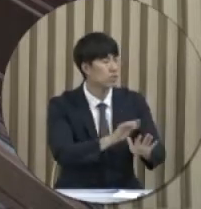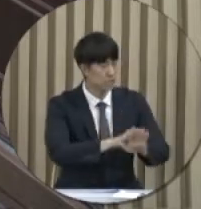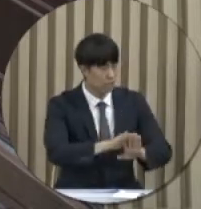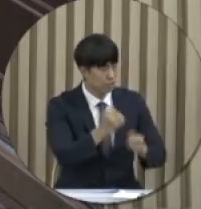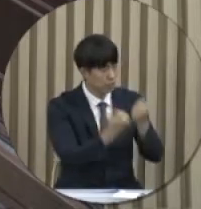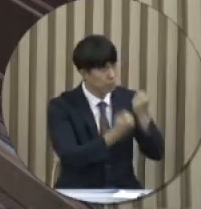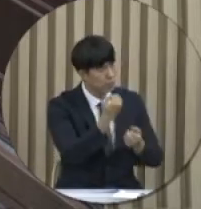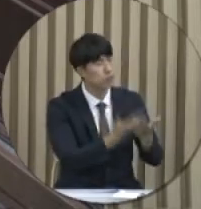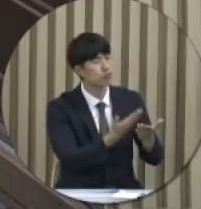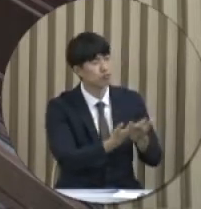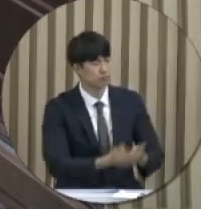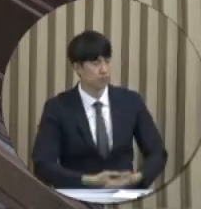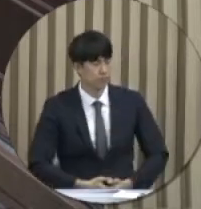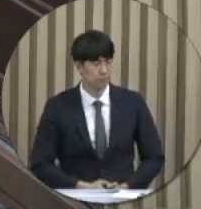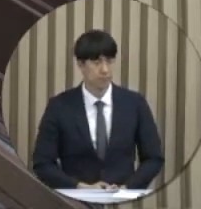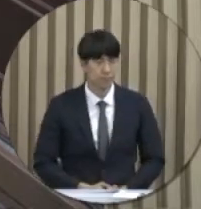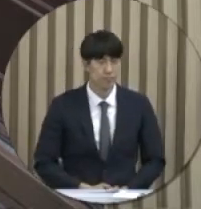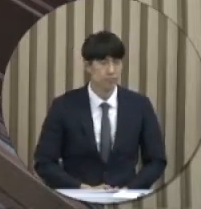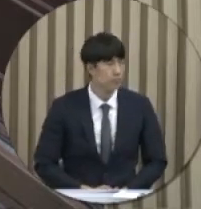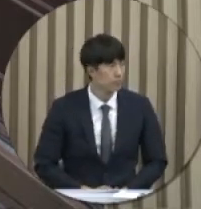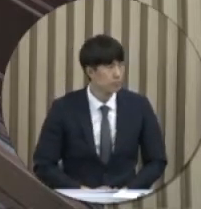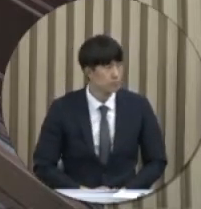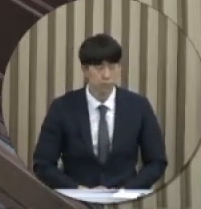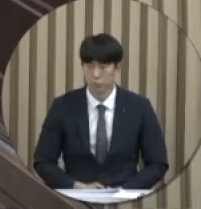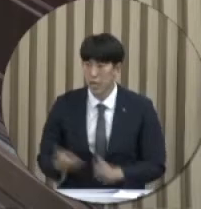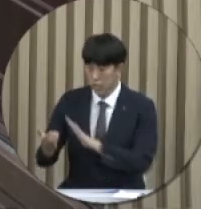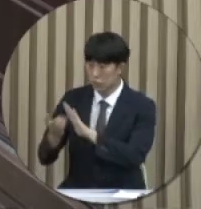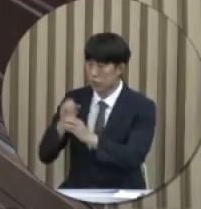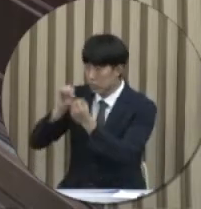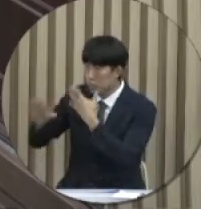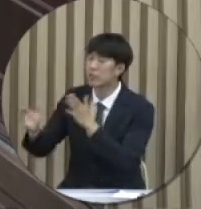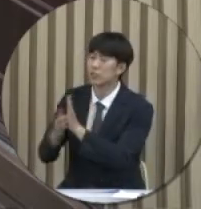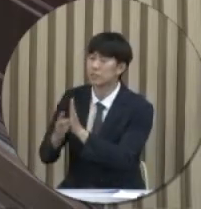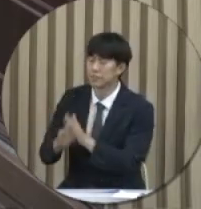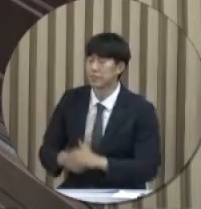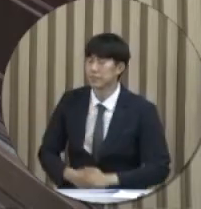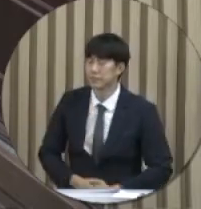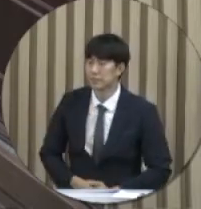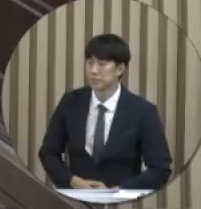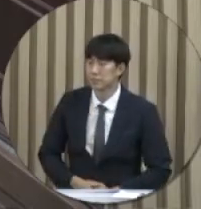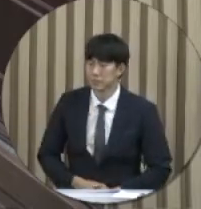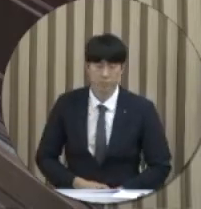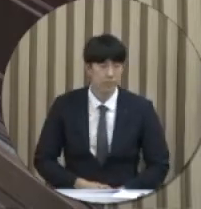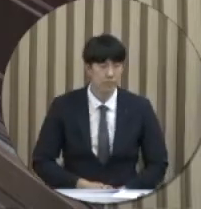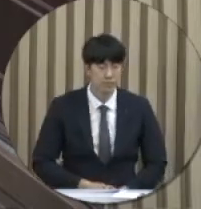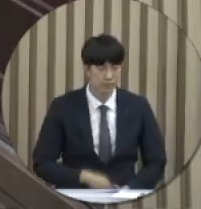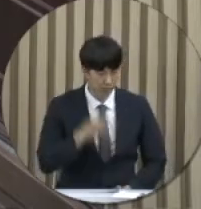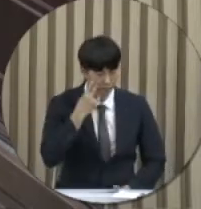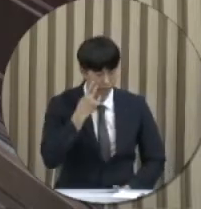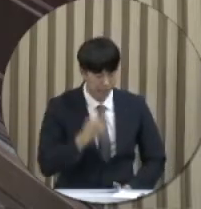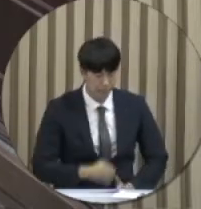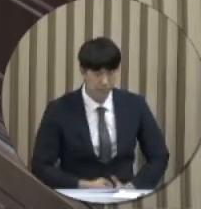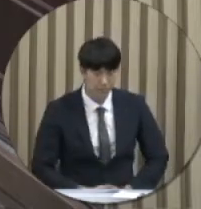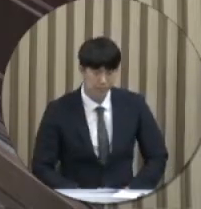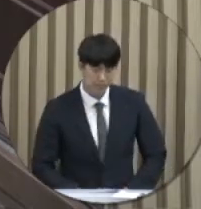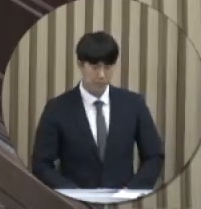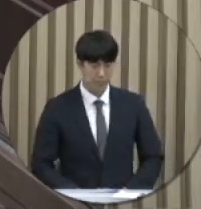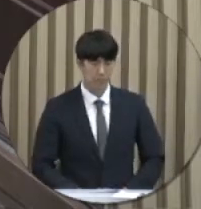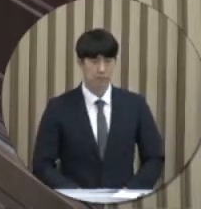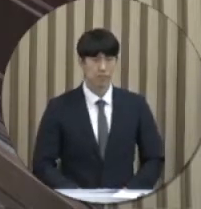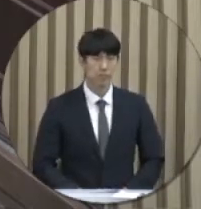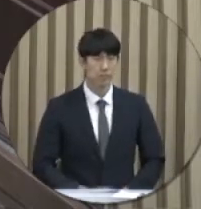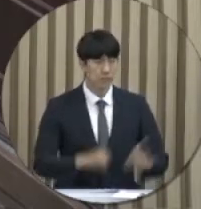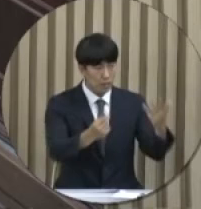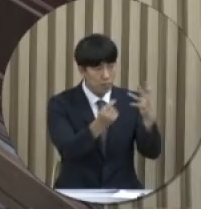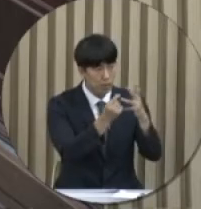질문을 하는 내용인 것 같습니다. 아까 뭐 계속, 그건 오전에 제가 답변을 다 드렸고요. 네네. 그렇게 대체를 하도록 네네. 하겠습니다. 또